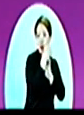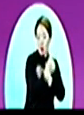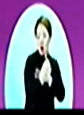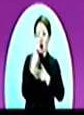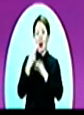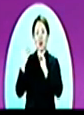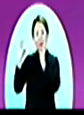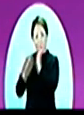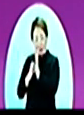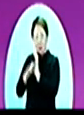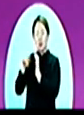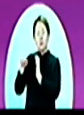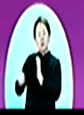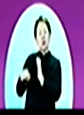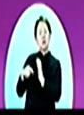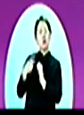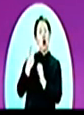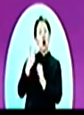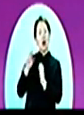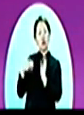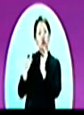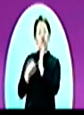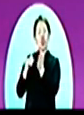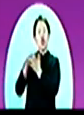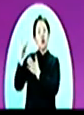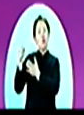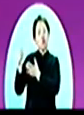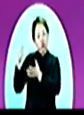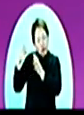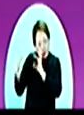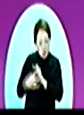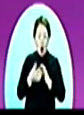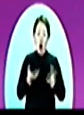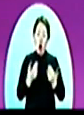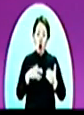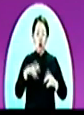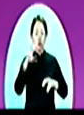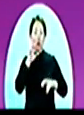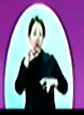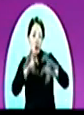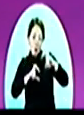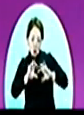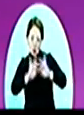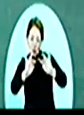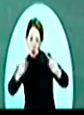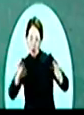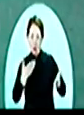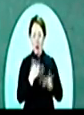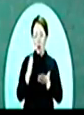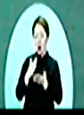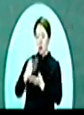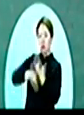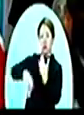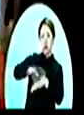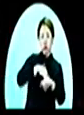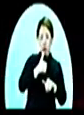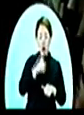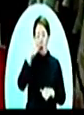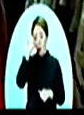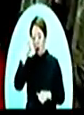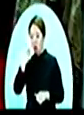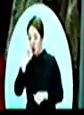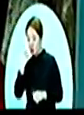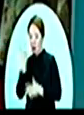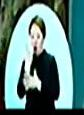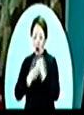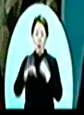онд 2.7 тэрбум төгрөгийн хөнгөн ба хүнсний үйлдвэрийн бараа бүтээгдэхүүний борлуулалт хийж, Монгол хятад талын аж ахуйн нэгж